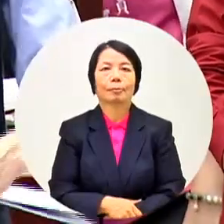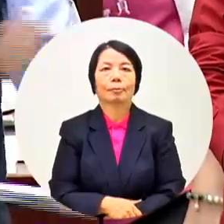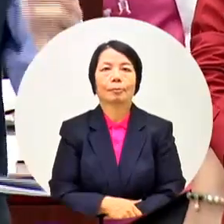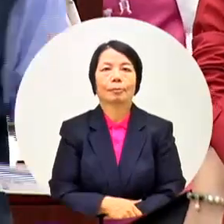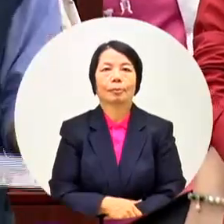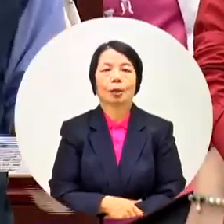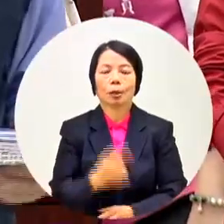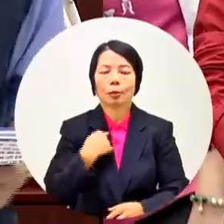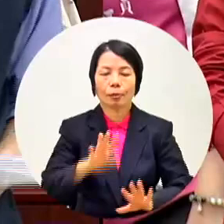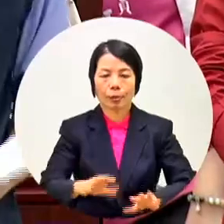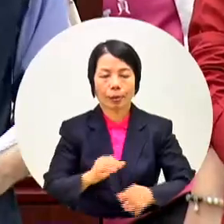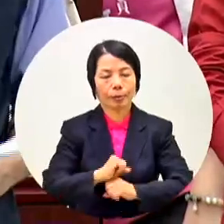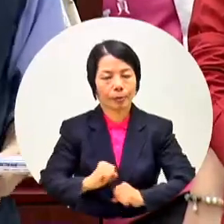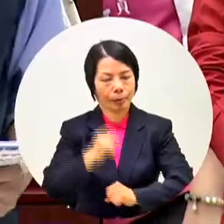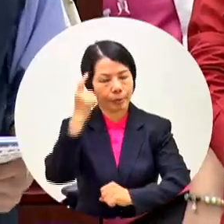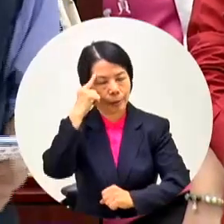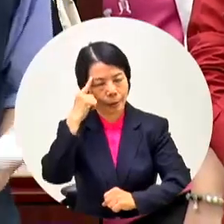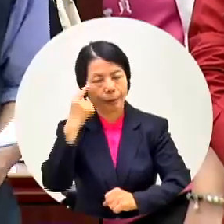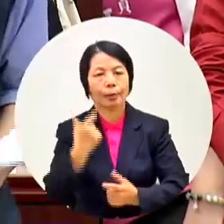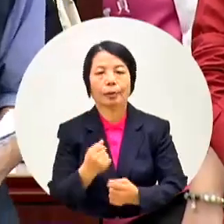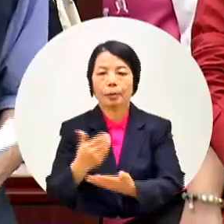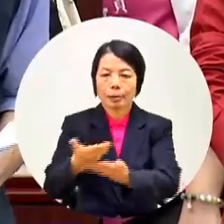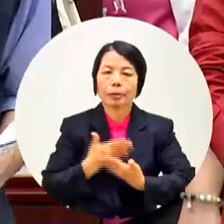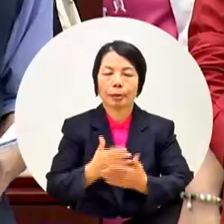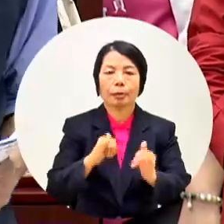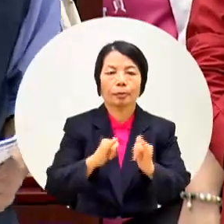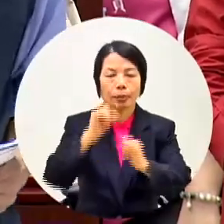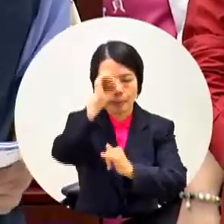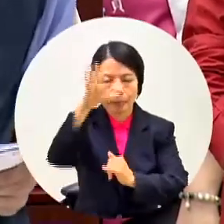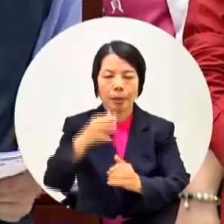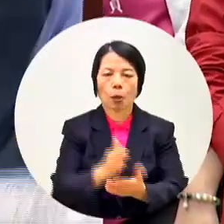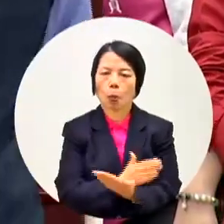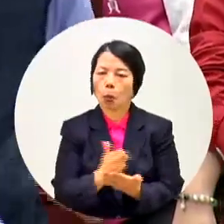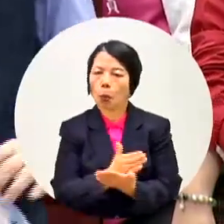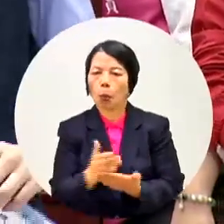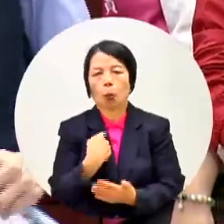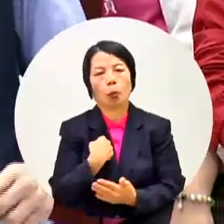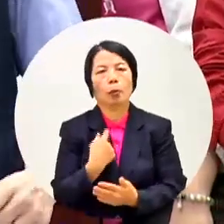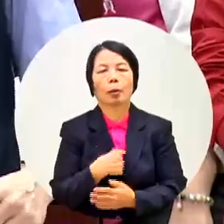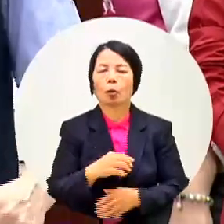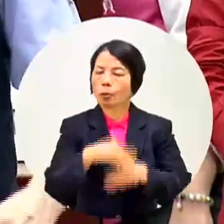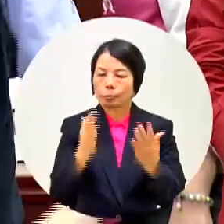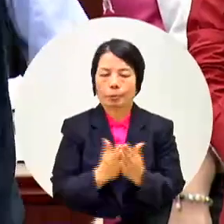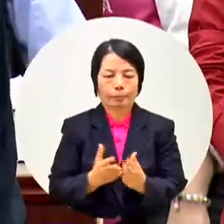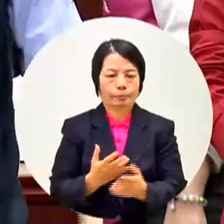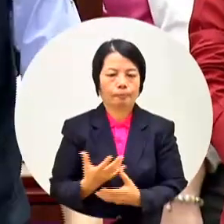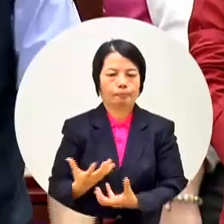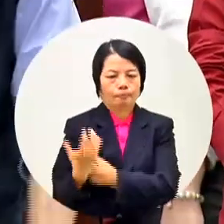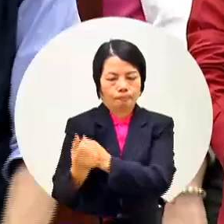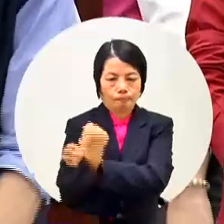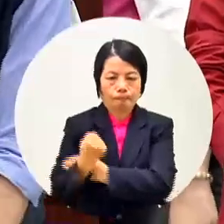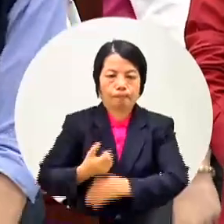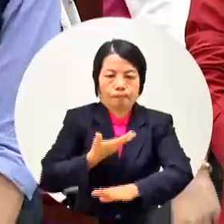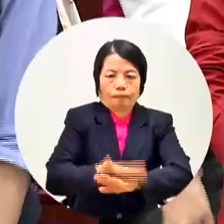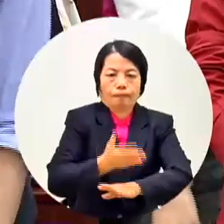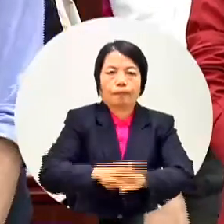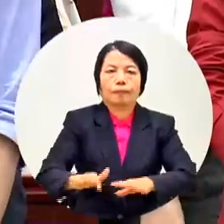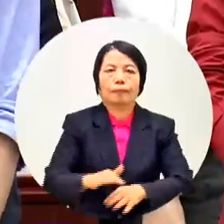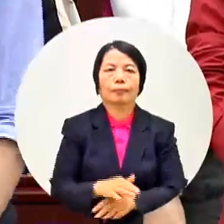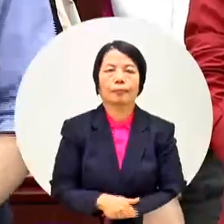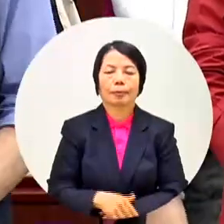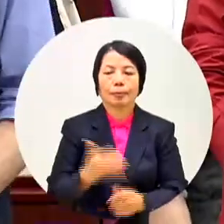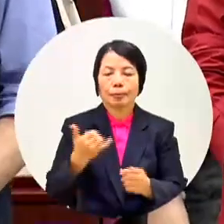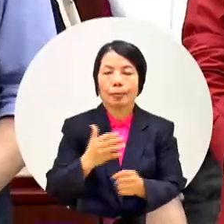受民进党对我们的批判，我们一定会全力以赴。那旗津免税区也要跟各位议员报